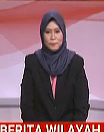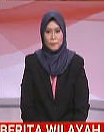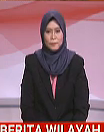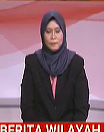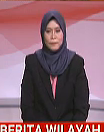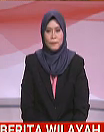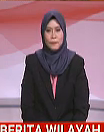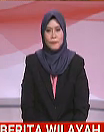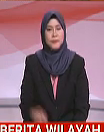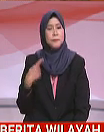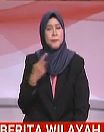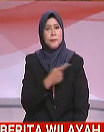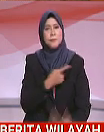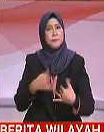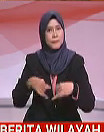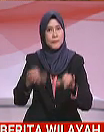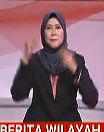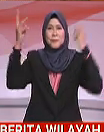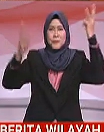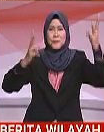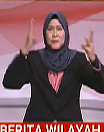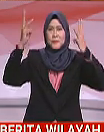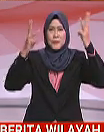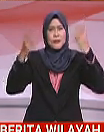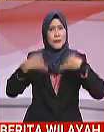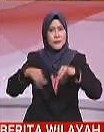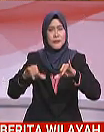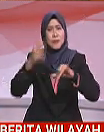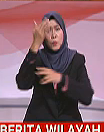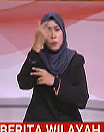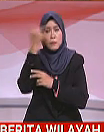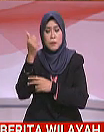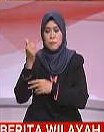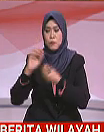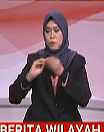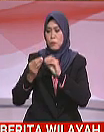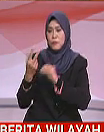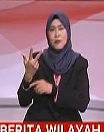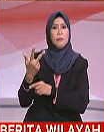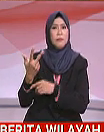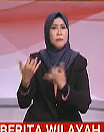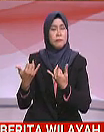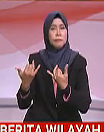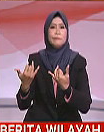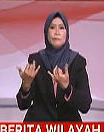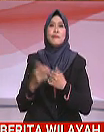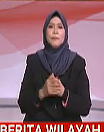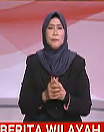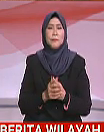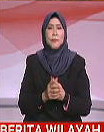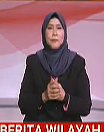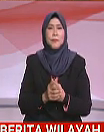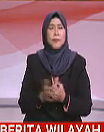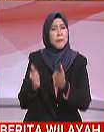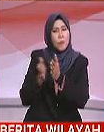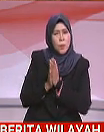Kita masih bimbang juga kena angka masih 3 digit dan kita hanya